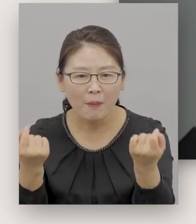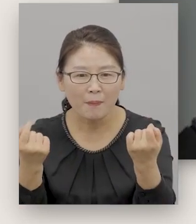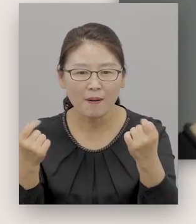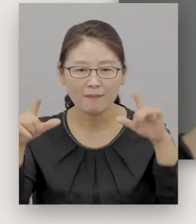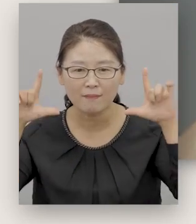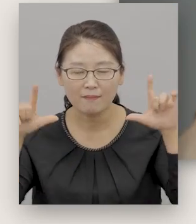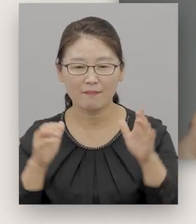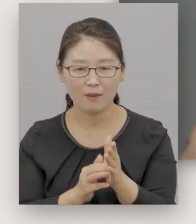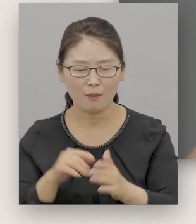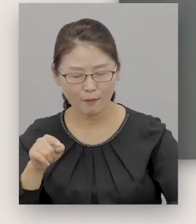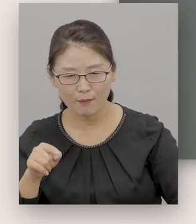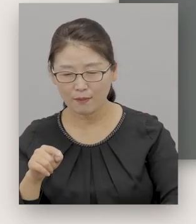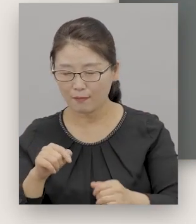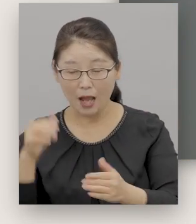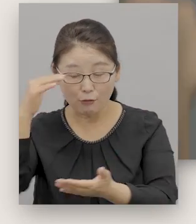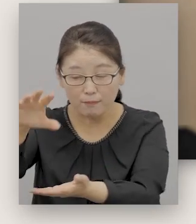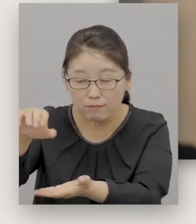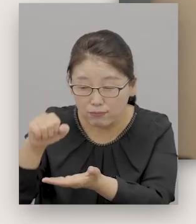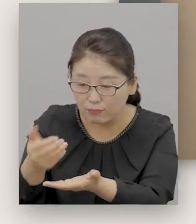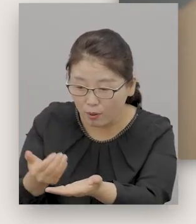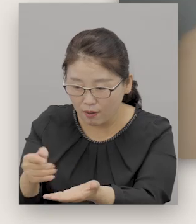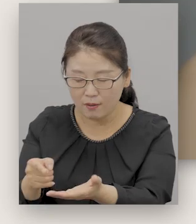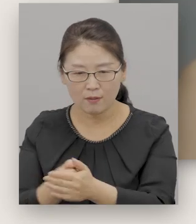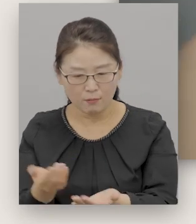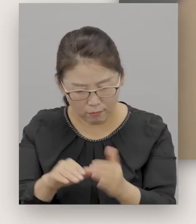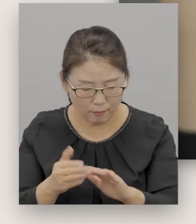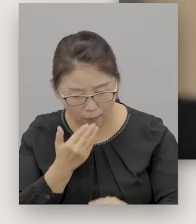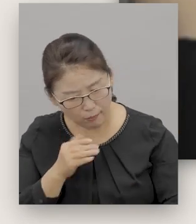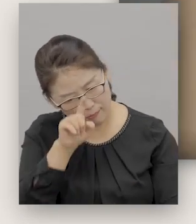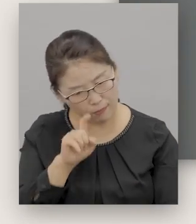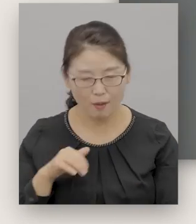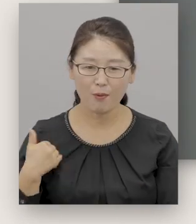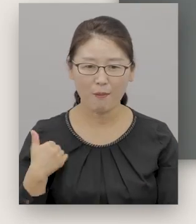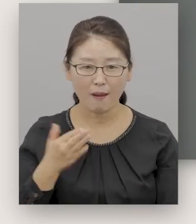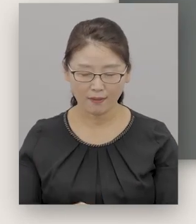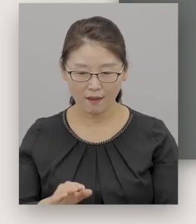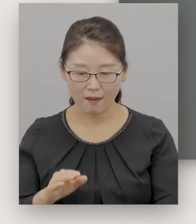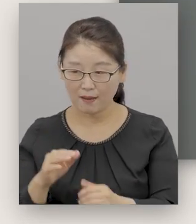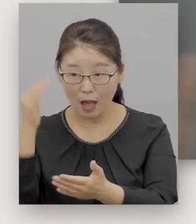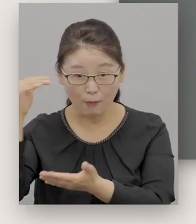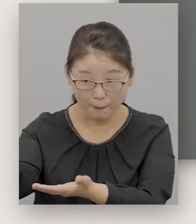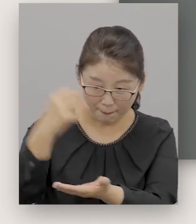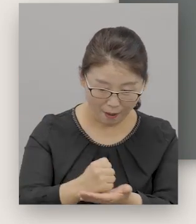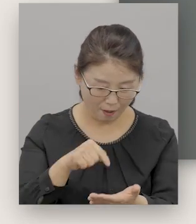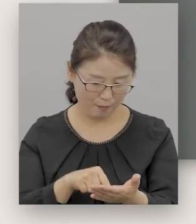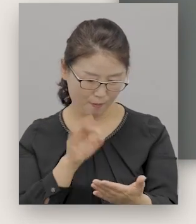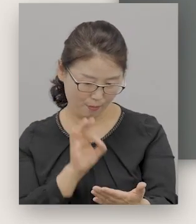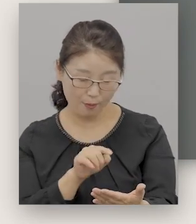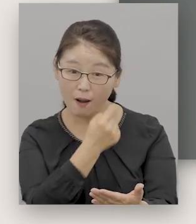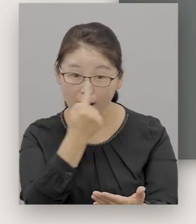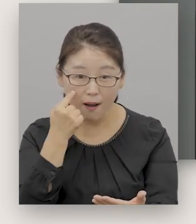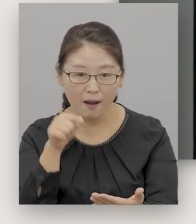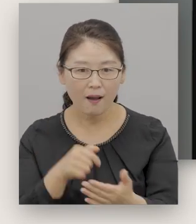접힐 수 있는 거라는 걸 몰랐어요. 근데 딱 도착하고 나니까 이렇게 접힐 수 있는 그런 구조로 돼 있던